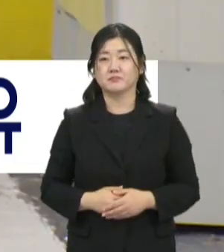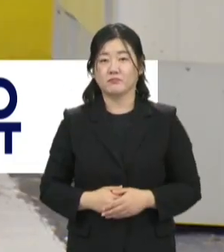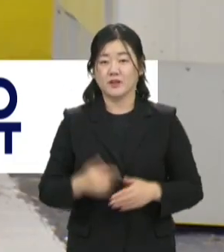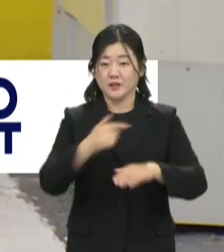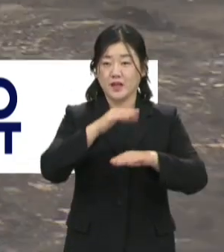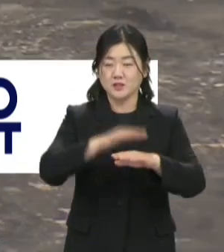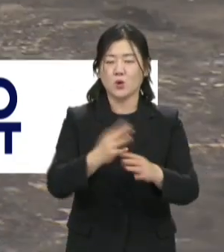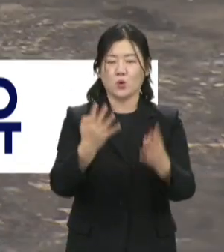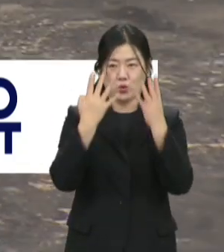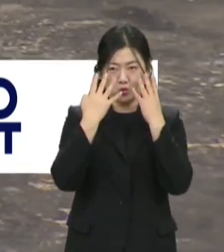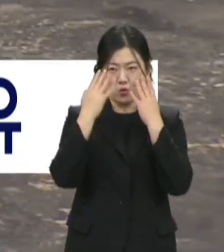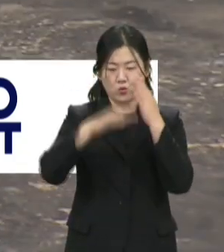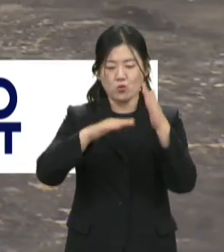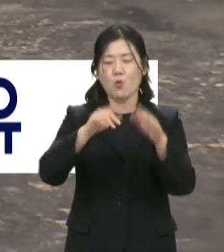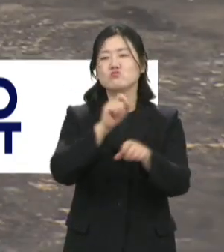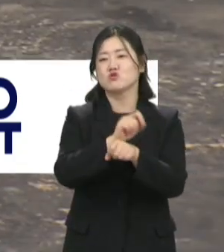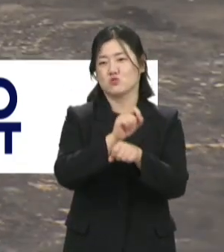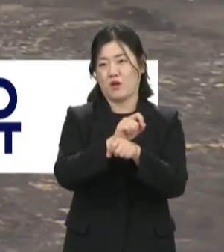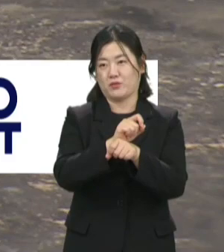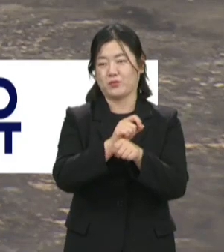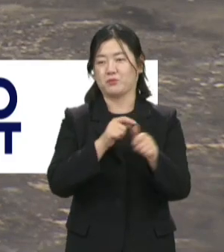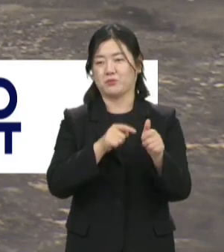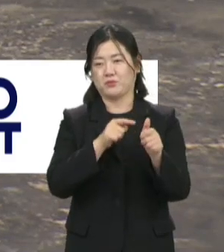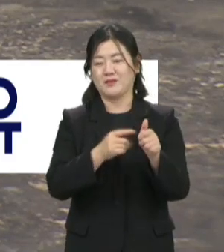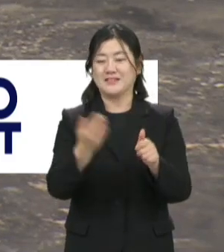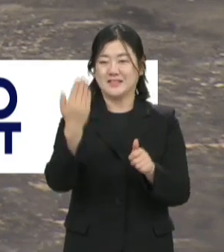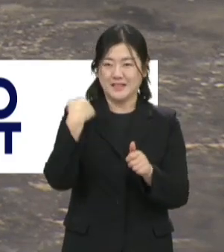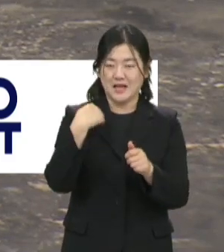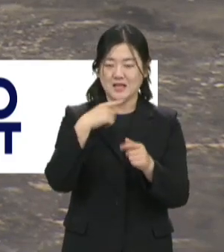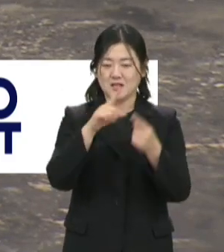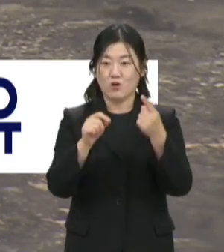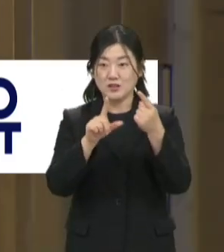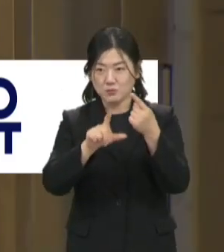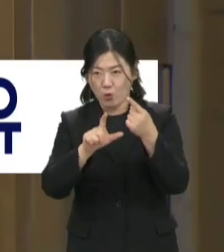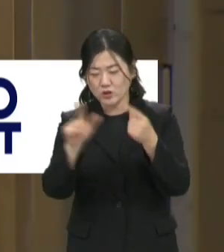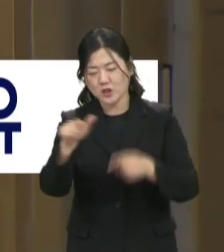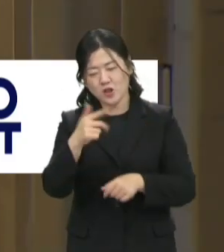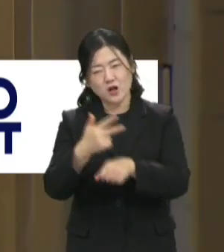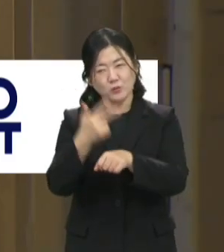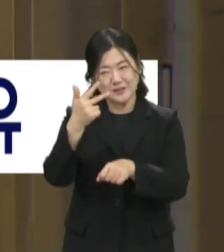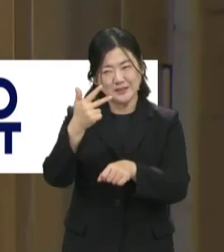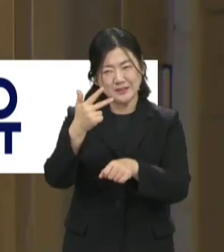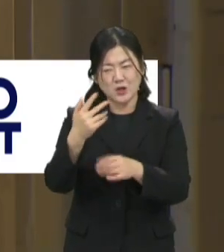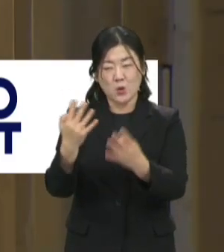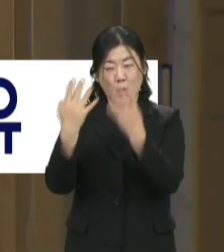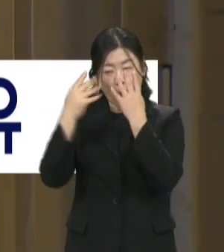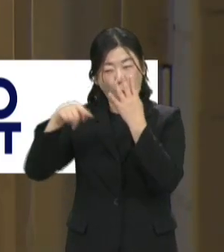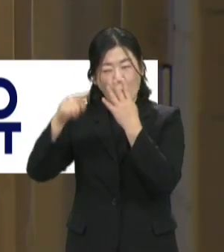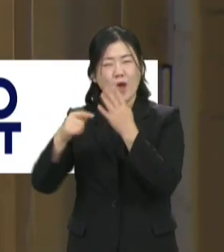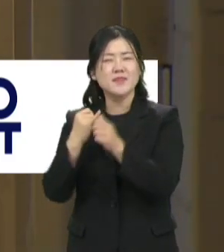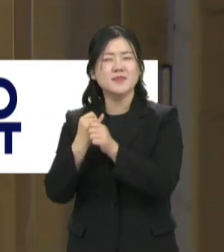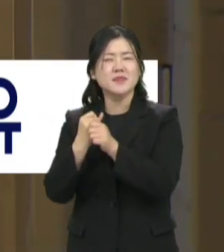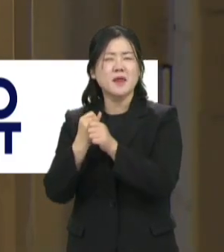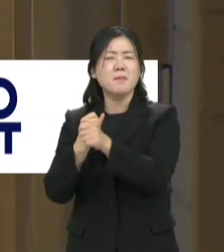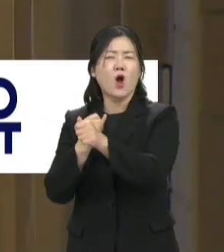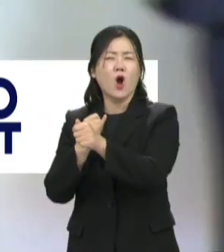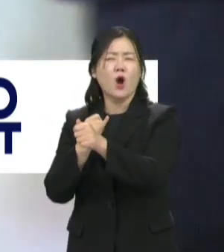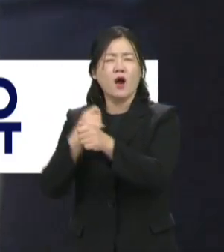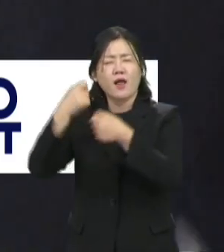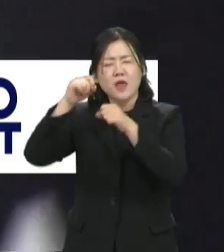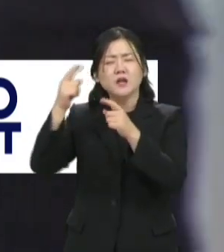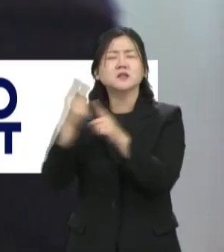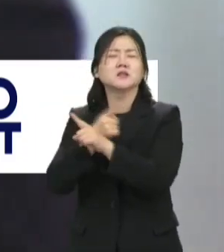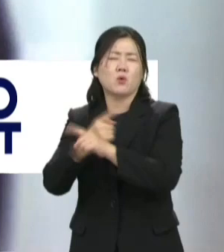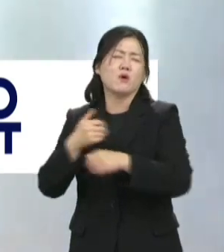대전교도소 소속 교정직 공무원는 지난해 1월 15일 저녁 7시쯤 교도소에 수감 중인 자신의 남편이